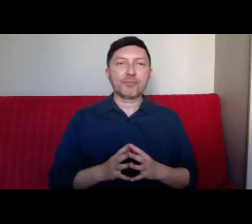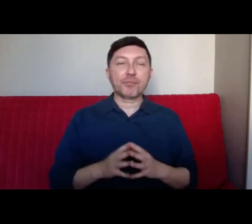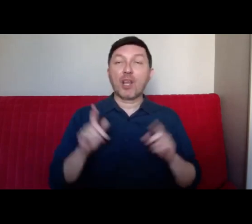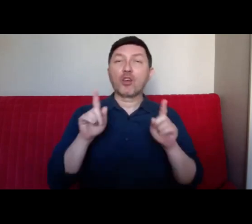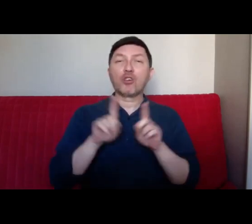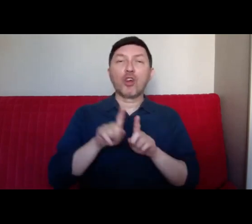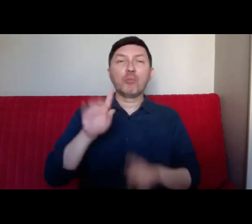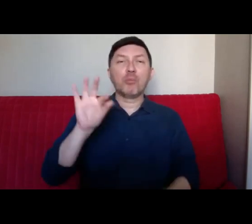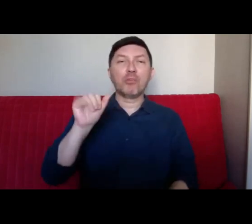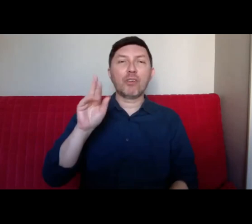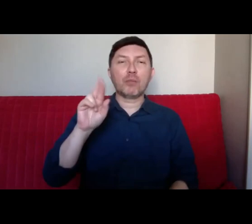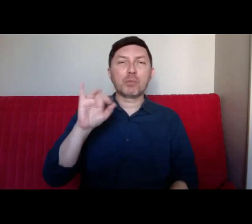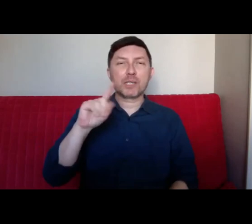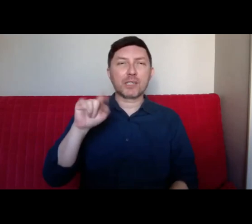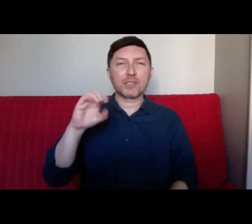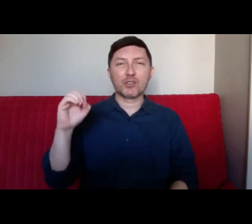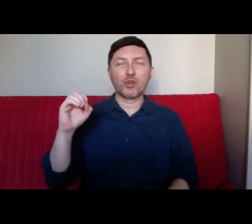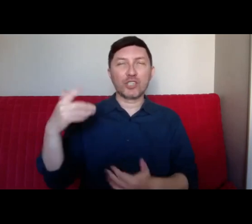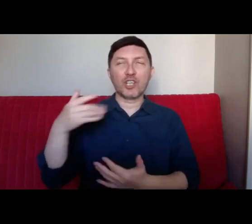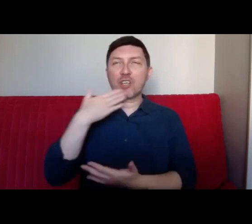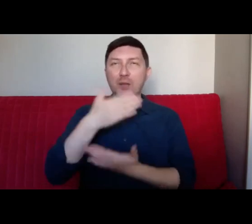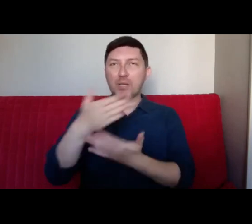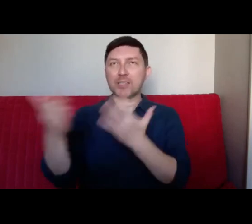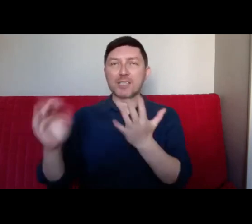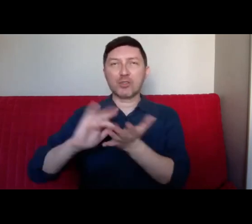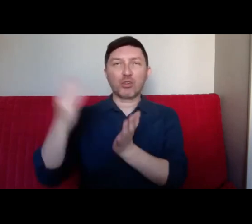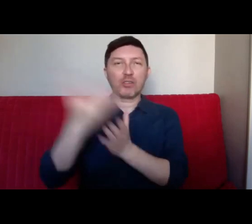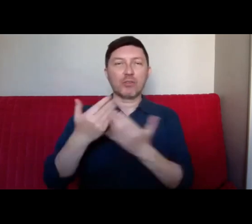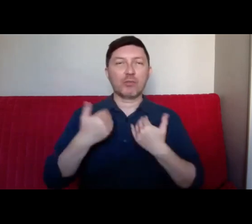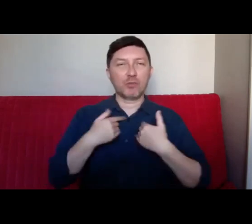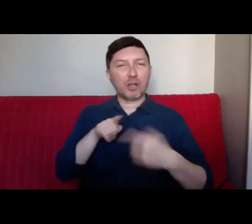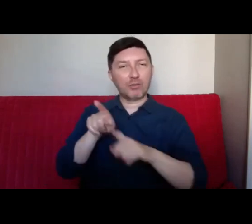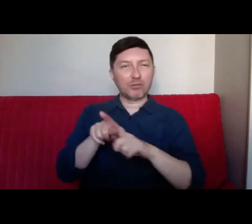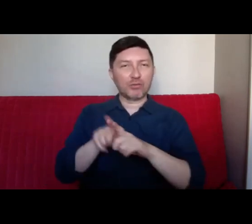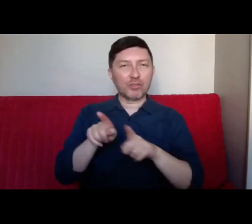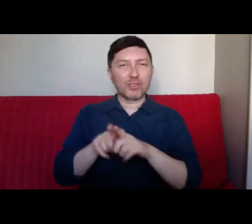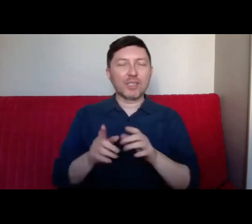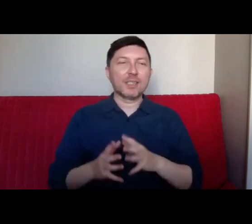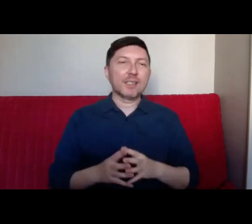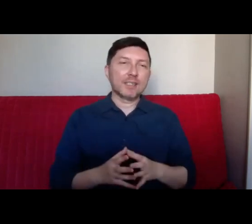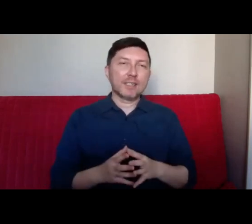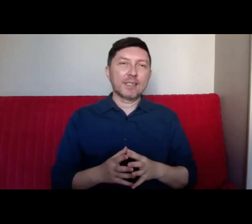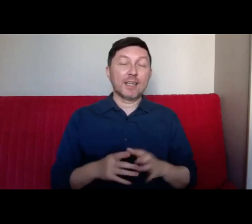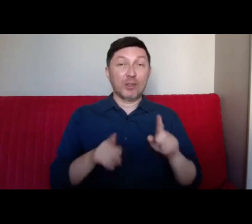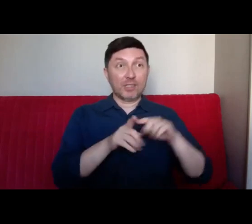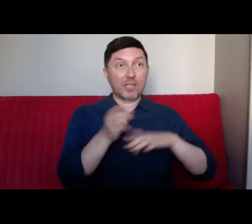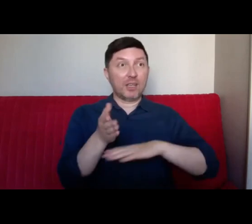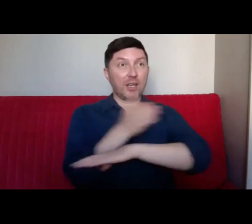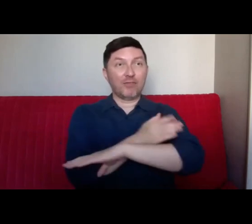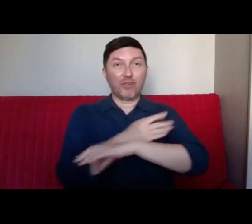déjà remercié tous les intervenants et puis Emmanuel au départ, tous ceux qui ont travaillé avec nous